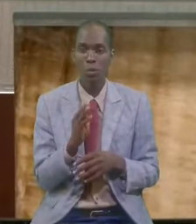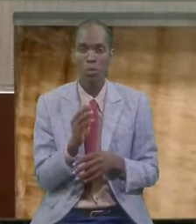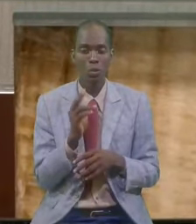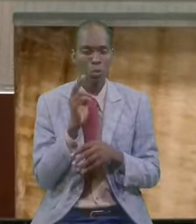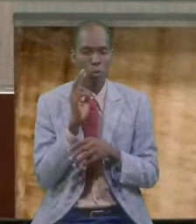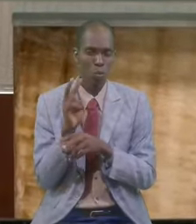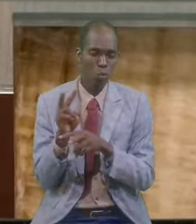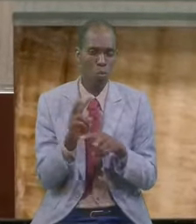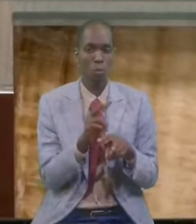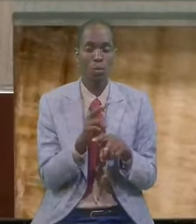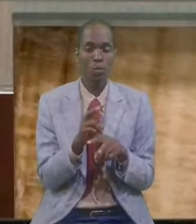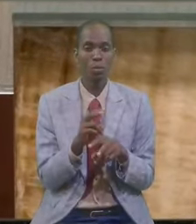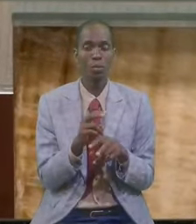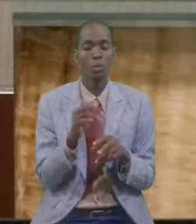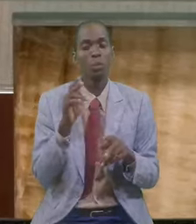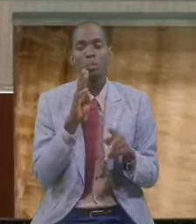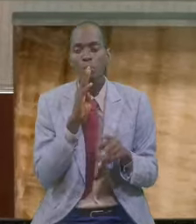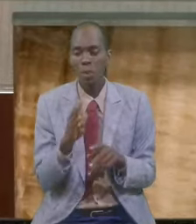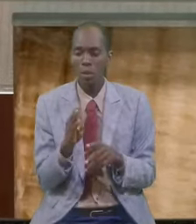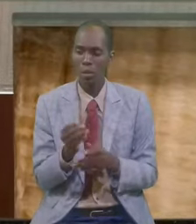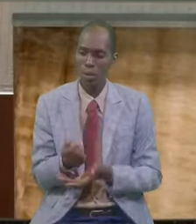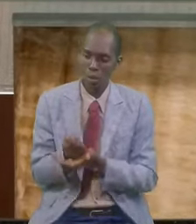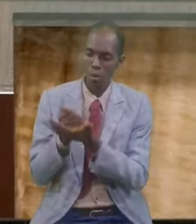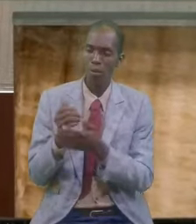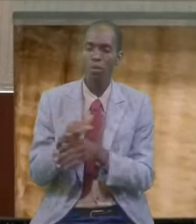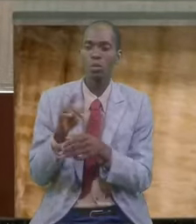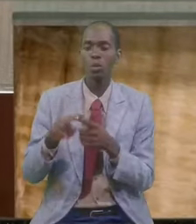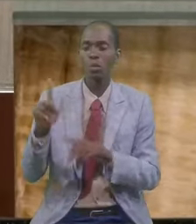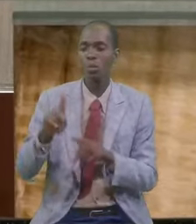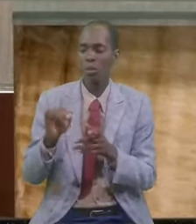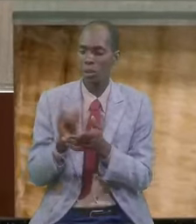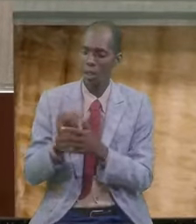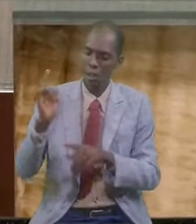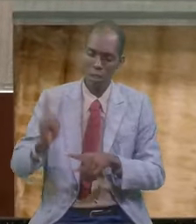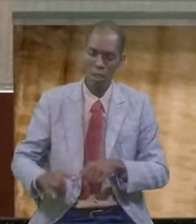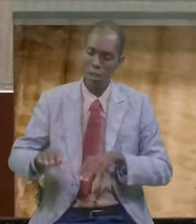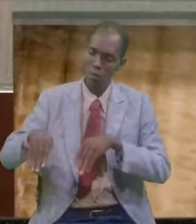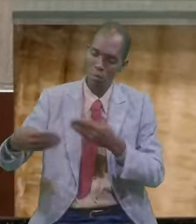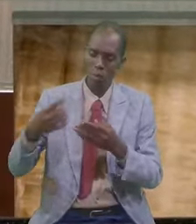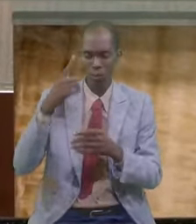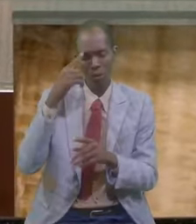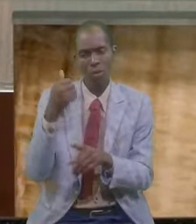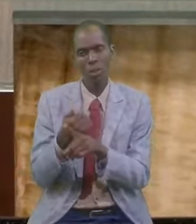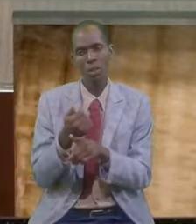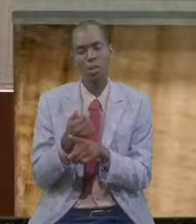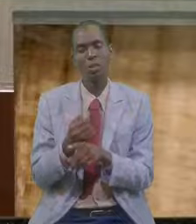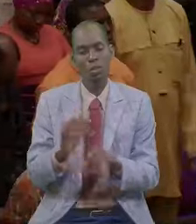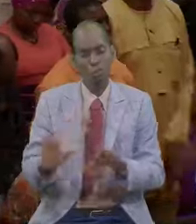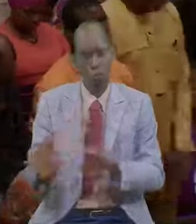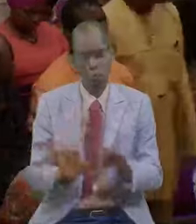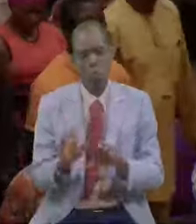pourvoyeur pour l'indigent qui ne peut pas pourvoir à ses besoins. Mettez la parole en pratique.